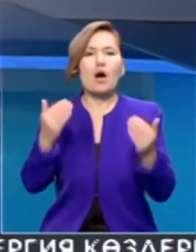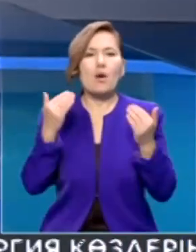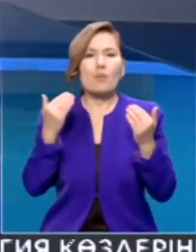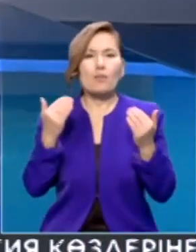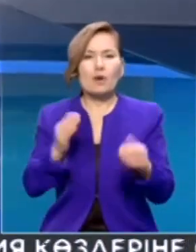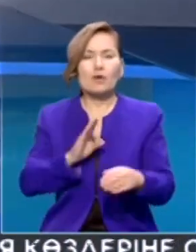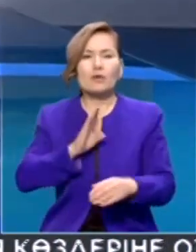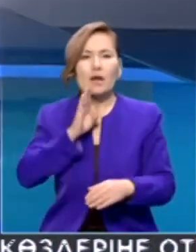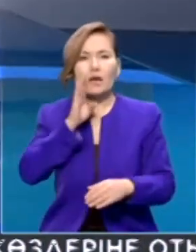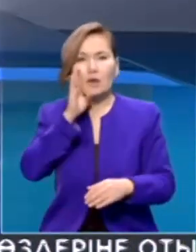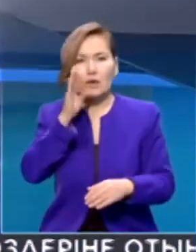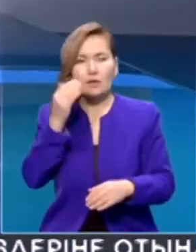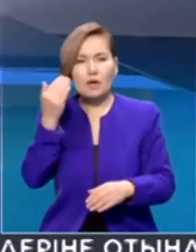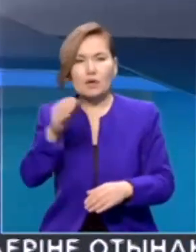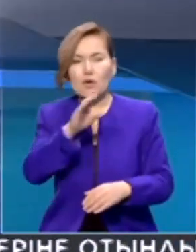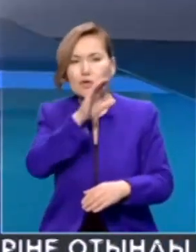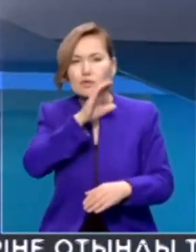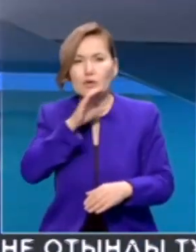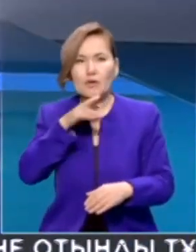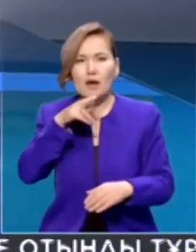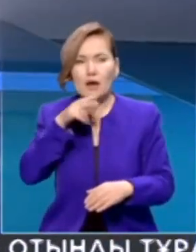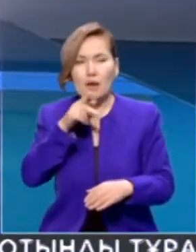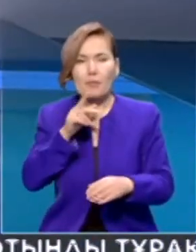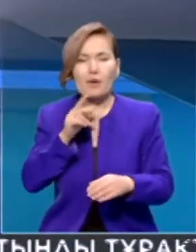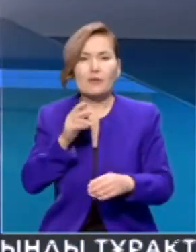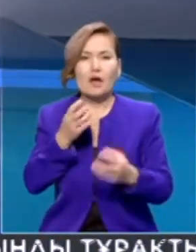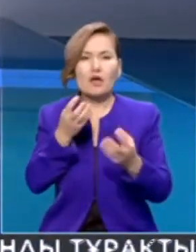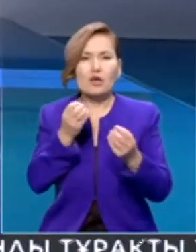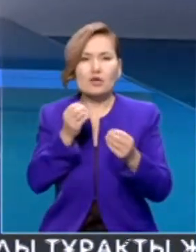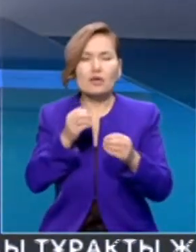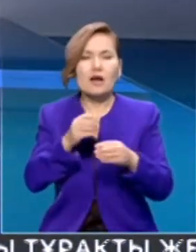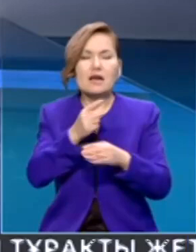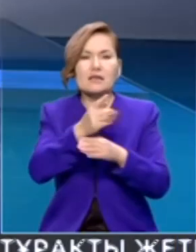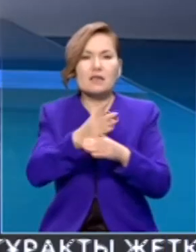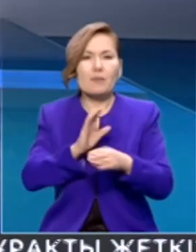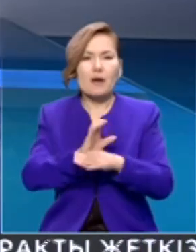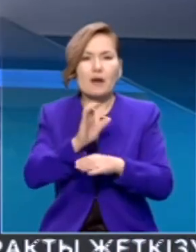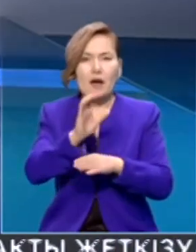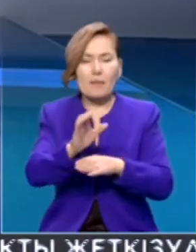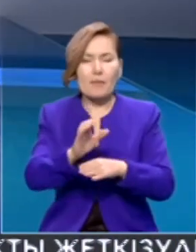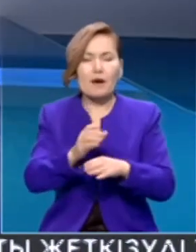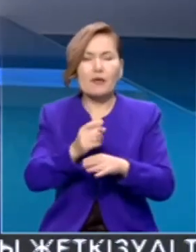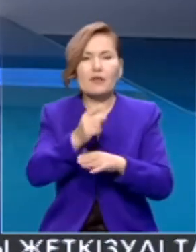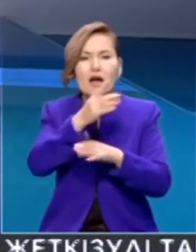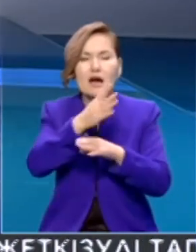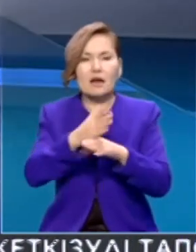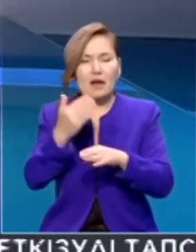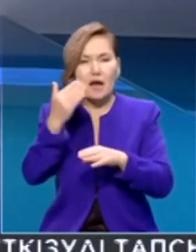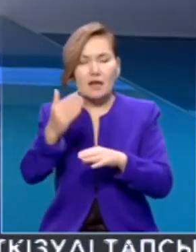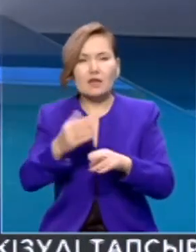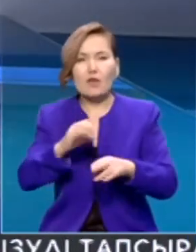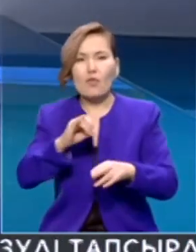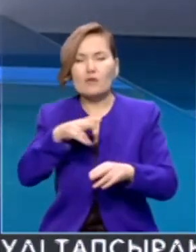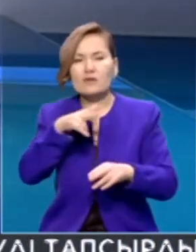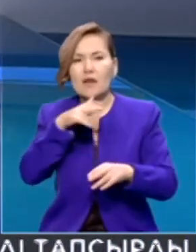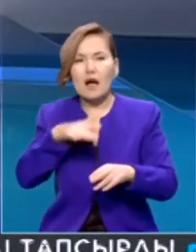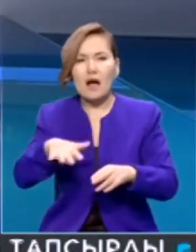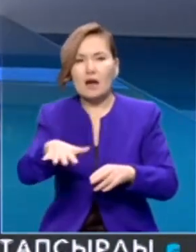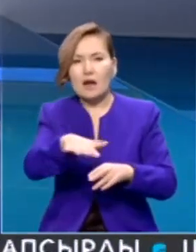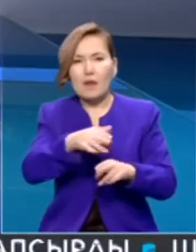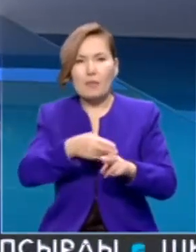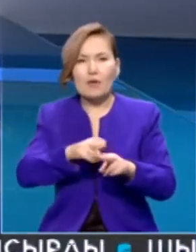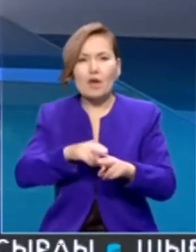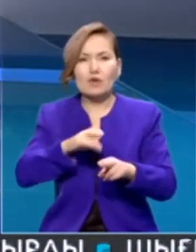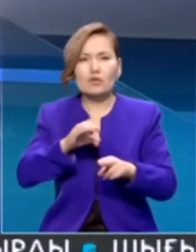Әлемнен бірер ақпарат. Бүгін таңертең солтүстік Корея тағы да зымыран атты. Ракета алғаш рет оңтүстік Кореяның үстінен өтіп, оның теңіз жағалауында орналасқан